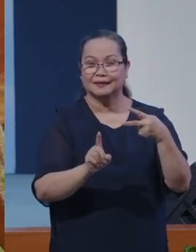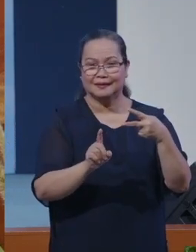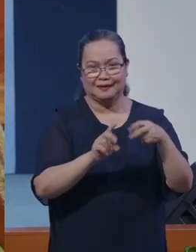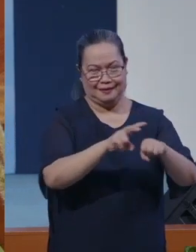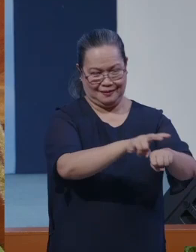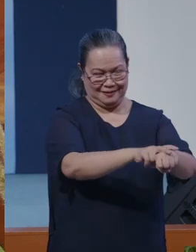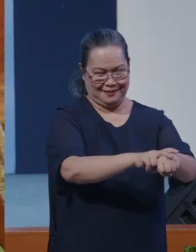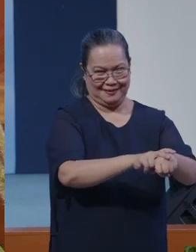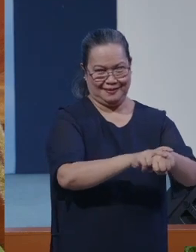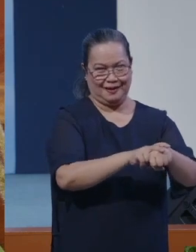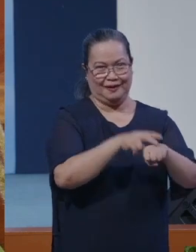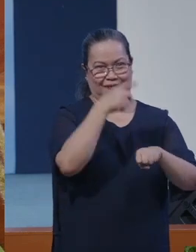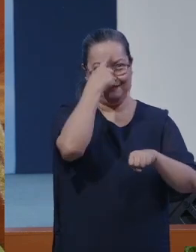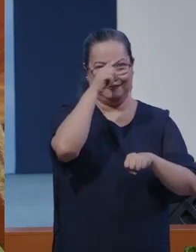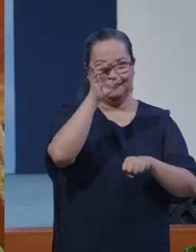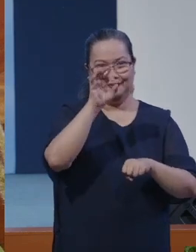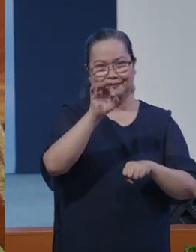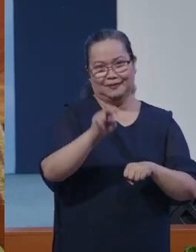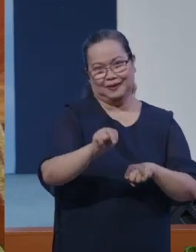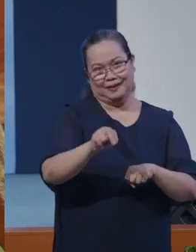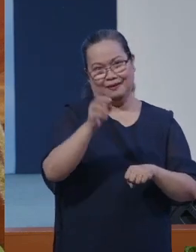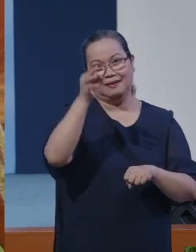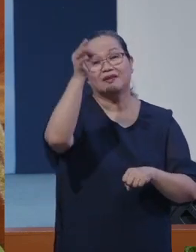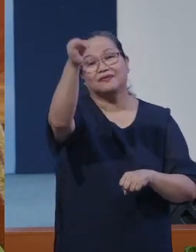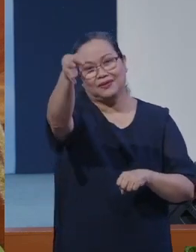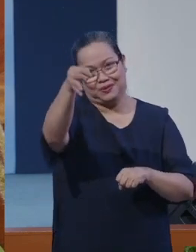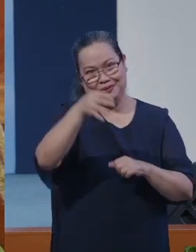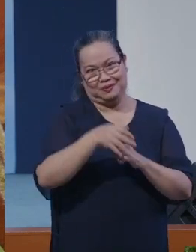Mag-ipon para sa pangangailangan ng kinabukasan.